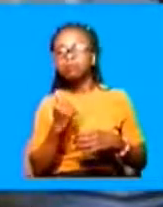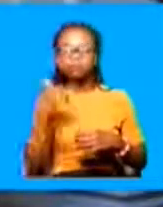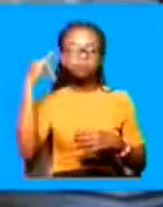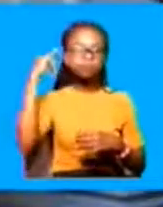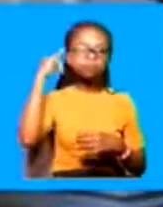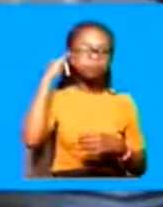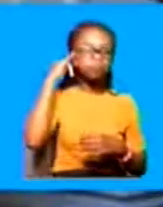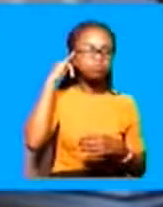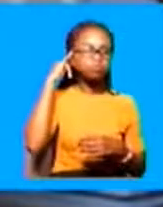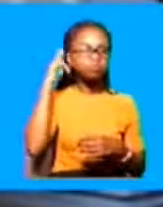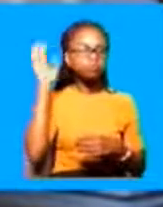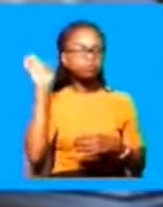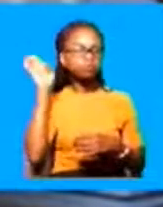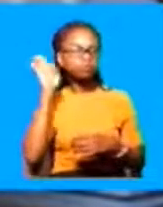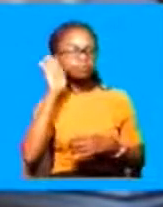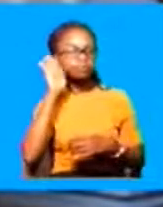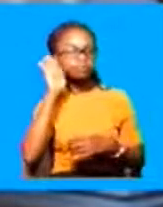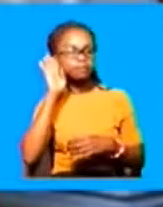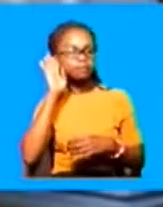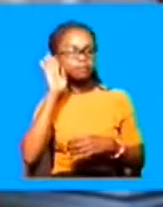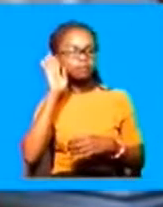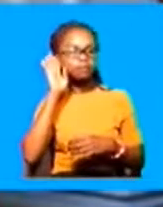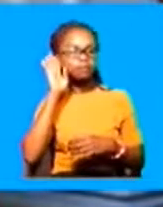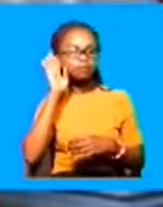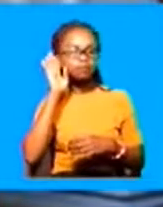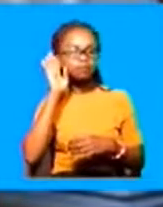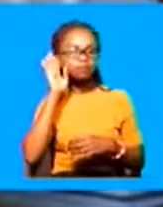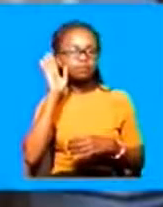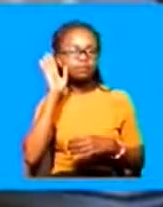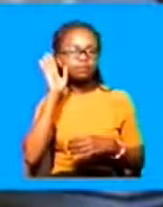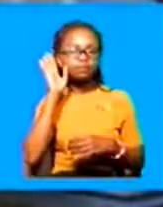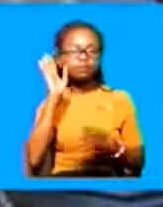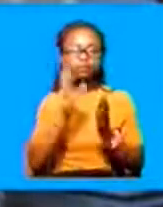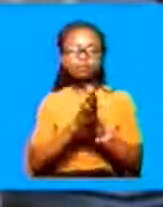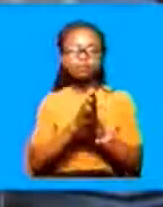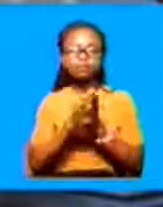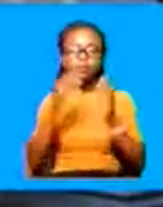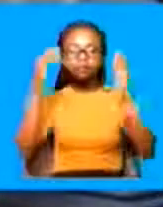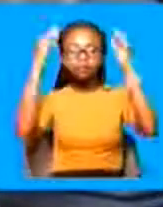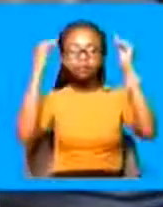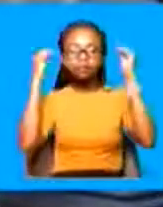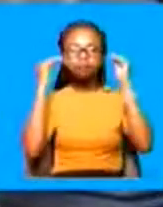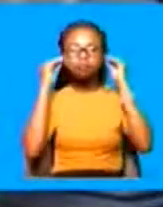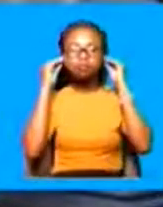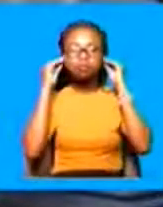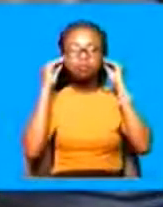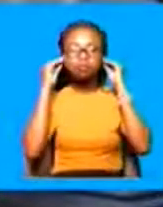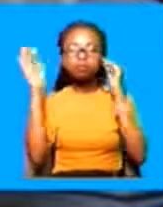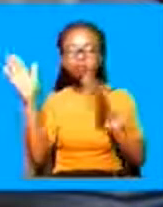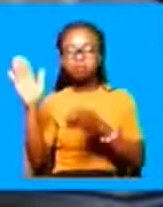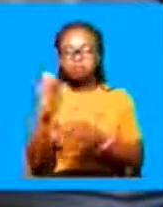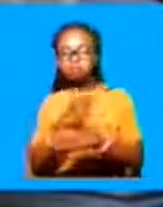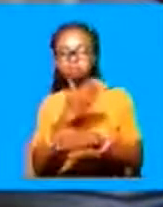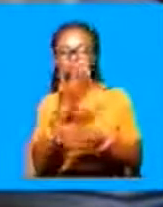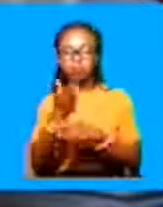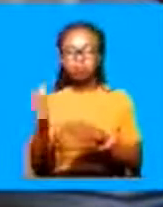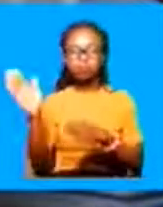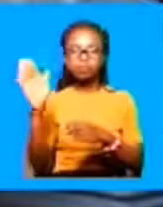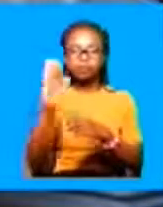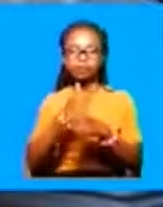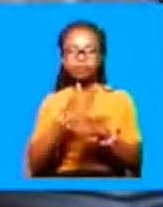sime, winjo wach kata winjo thum moro amora ei simu to rwako headphones kata earphones tindo